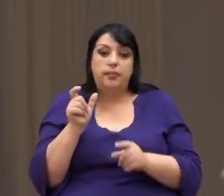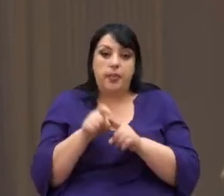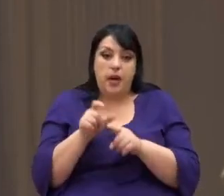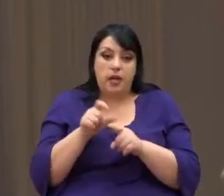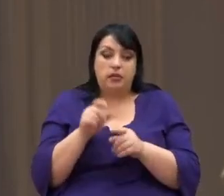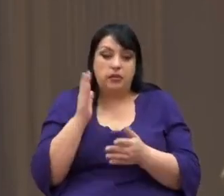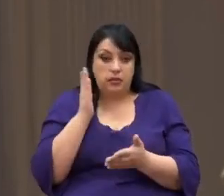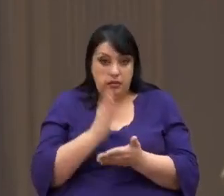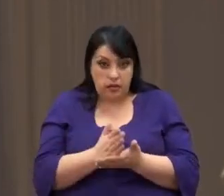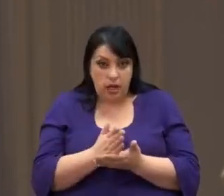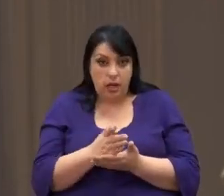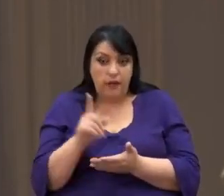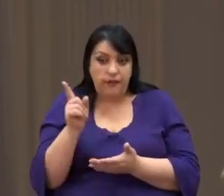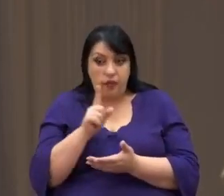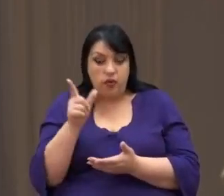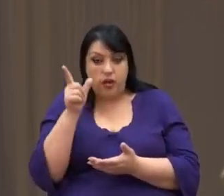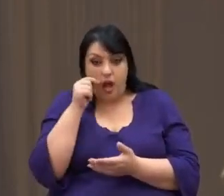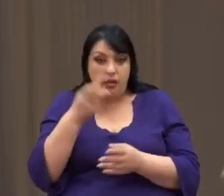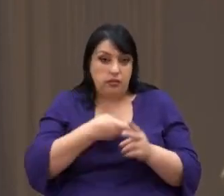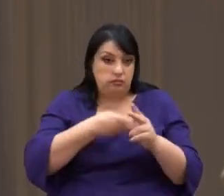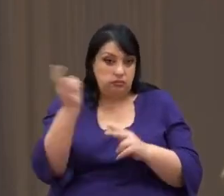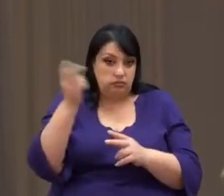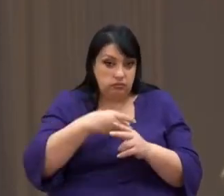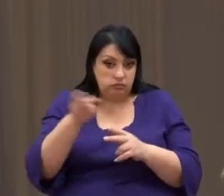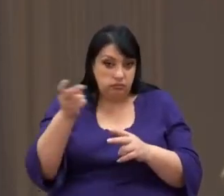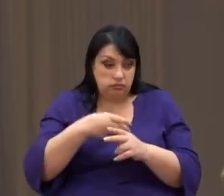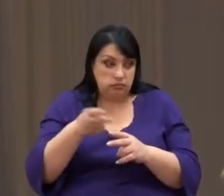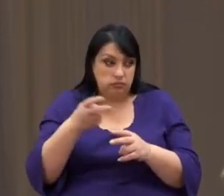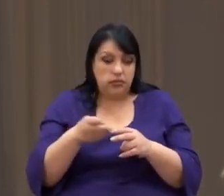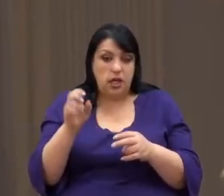է ադրբեջանական